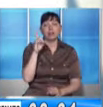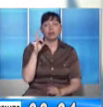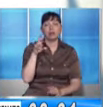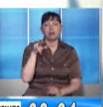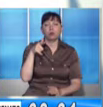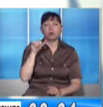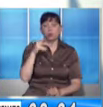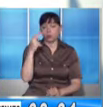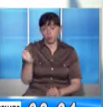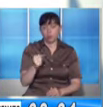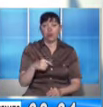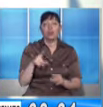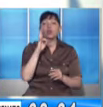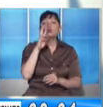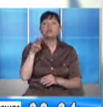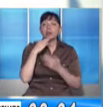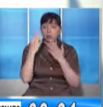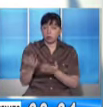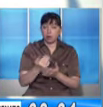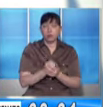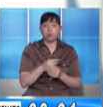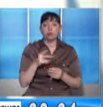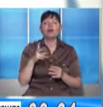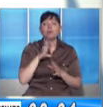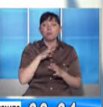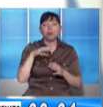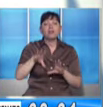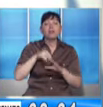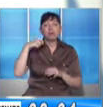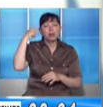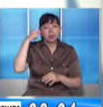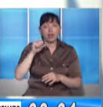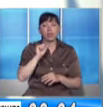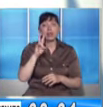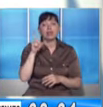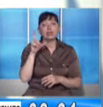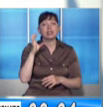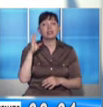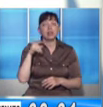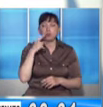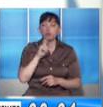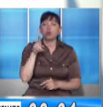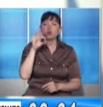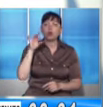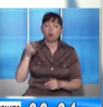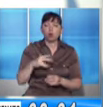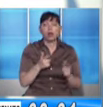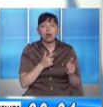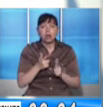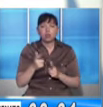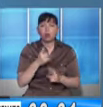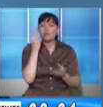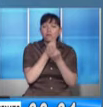Domnule Terguță, întreabă colegii de la Newsmaker. În cadrul alegerilor prezidențiale, Andrei Năstase a declarat că Igor Dodon pregătește o falsificare